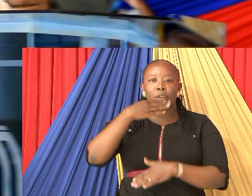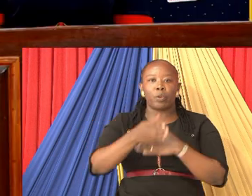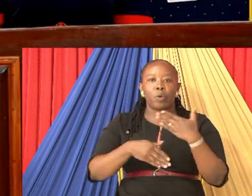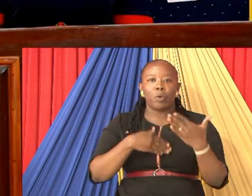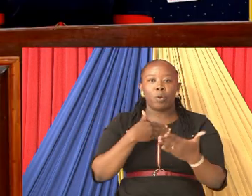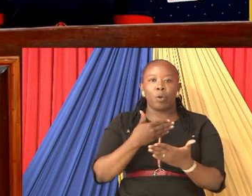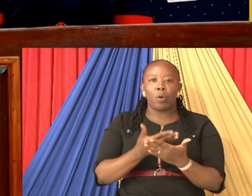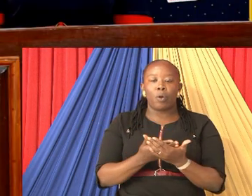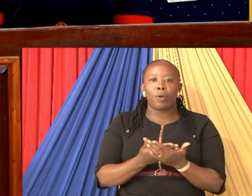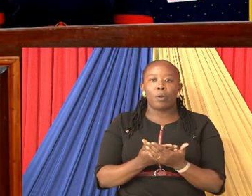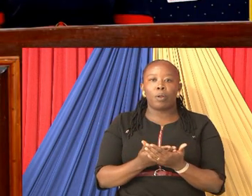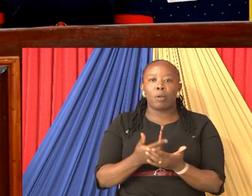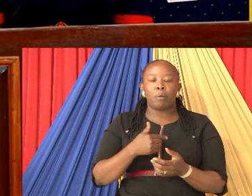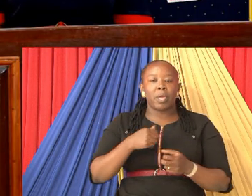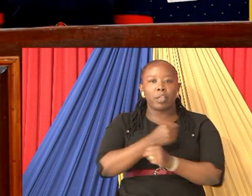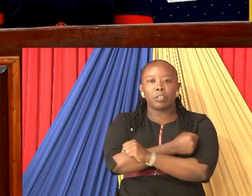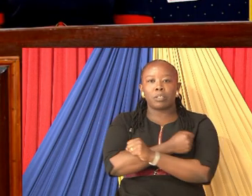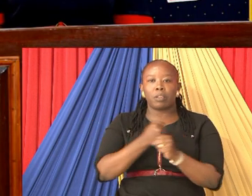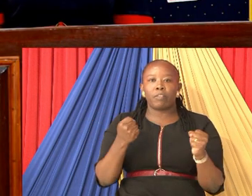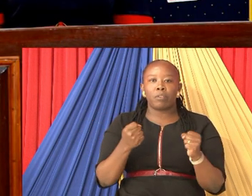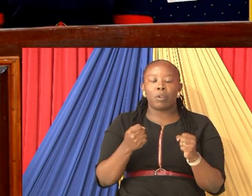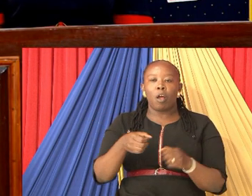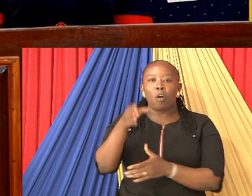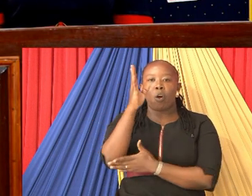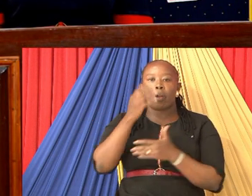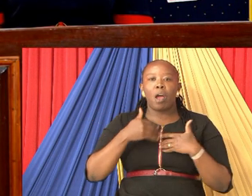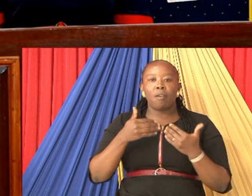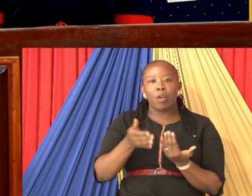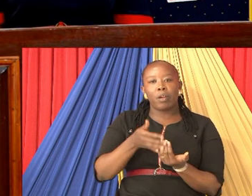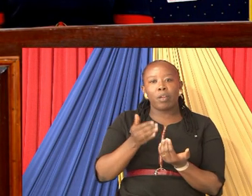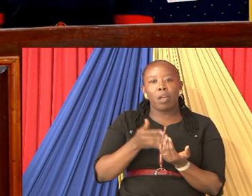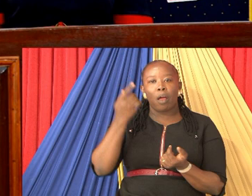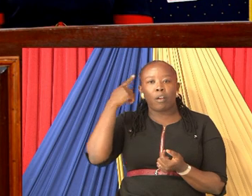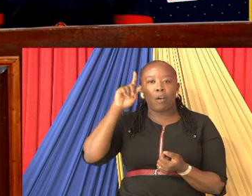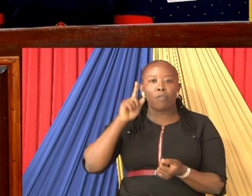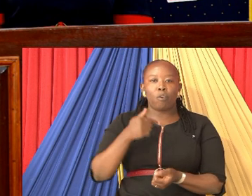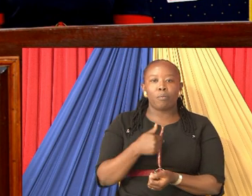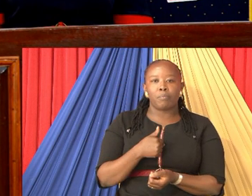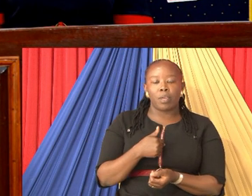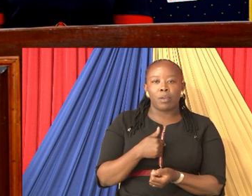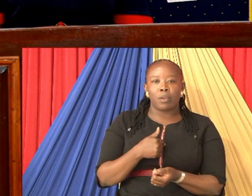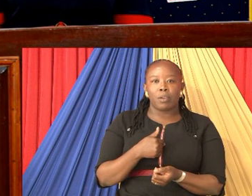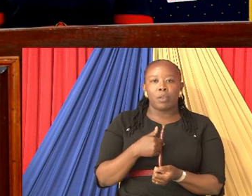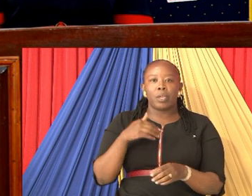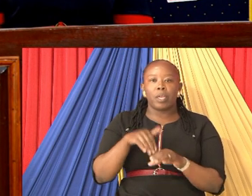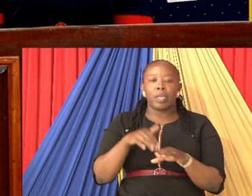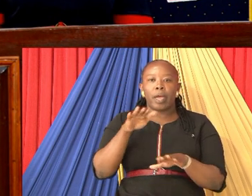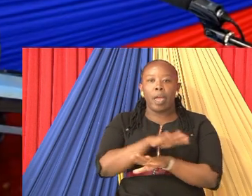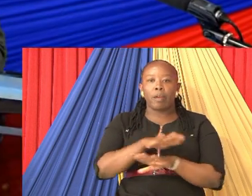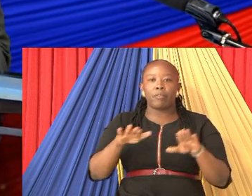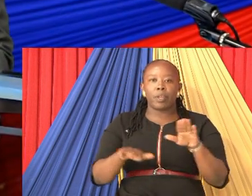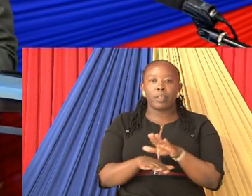Yesu amenihifadhi, amenilinda, amekuwa Mungu pamoja nami, Emmanuel. Hata wakati huu